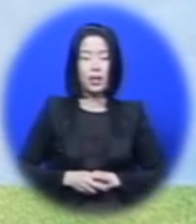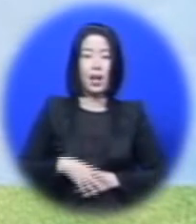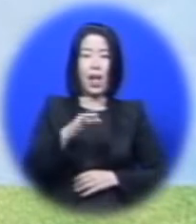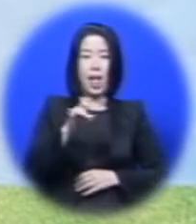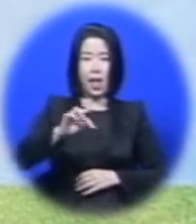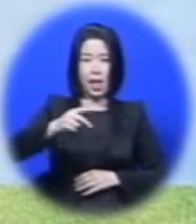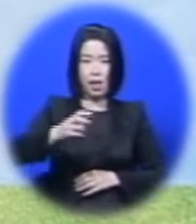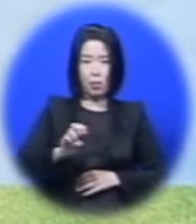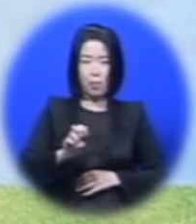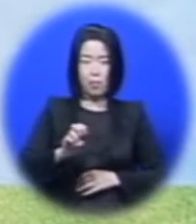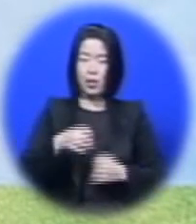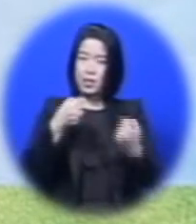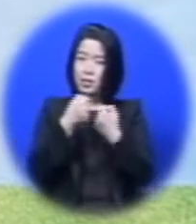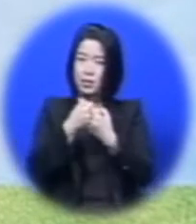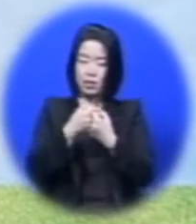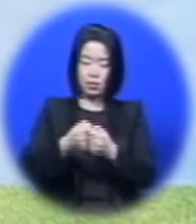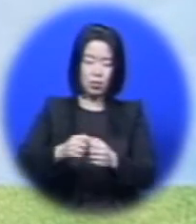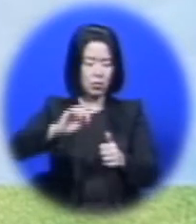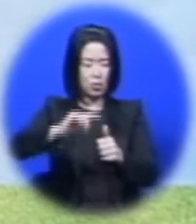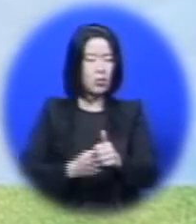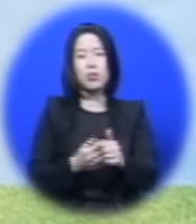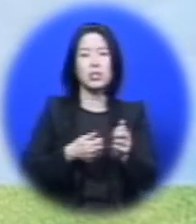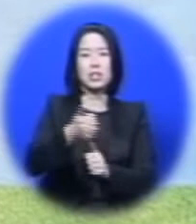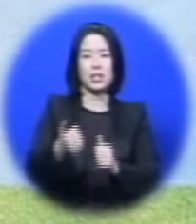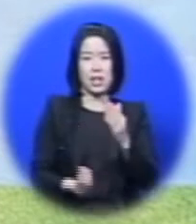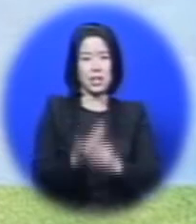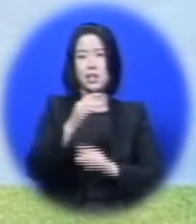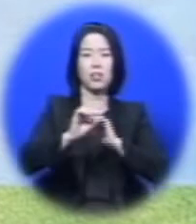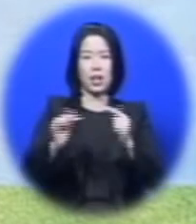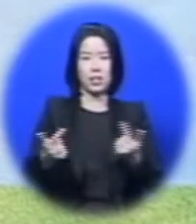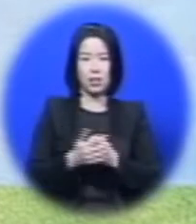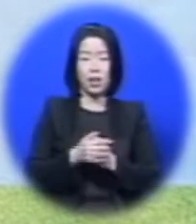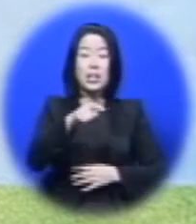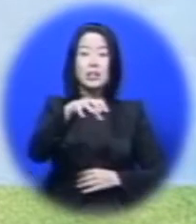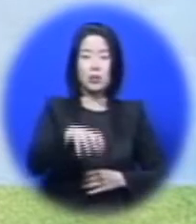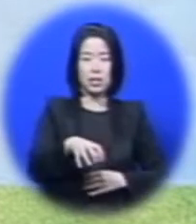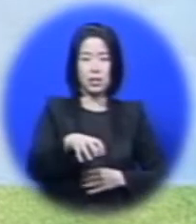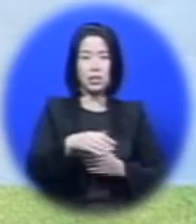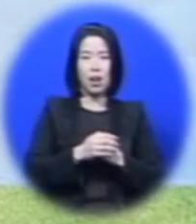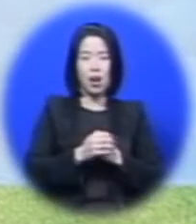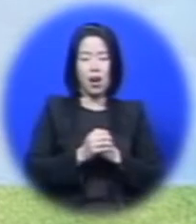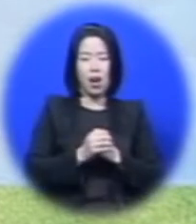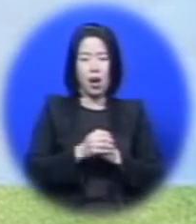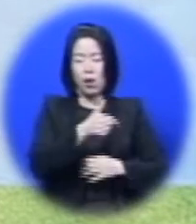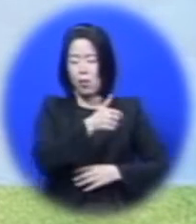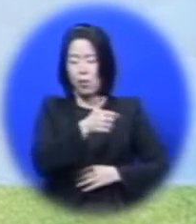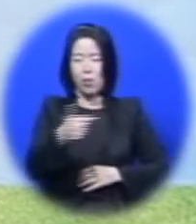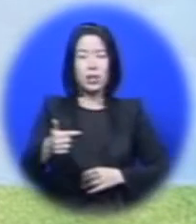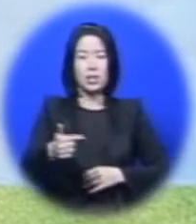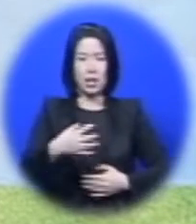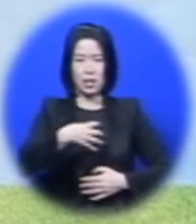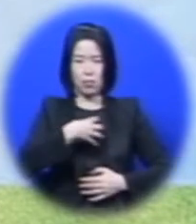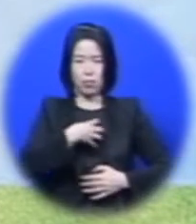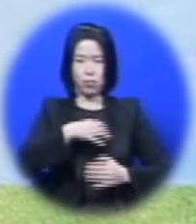에돔과의 전쟁에서의 승리가 저절로 일어난 게 아니었다는 거예요. 거기에는 굉장한 위기가 있었습니다.